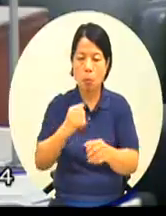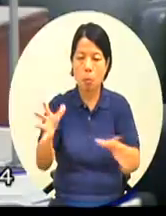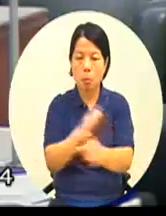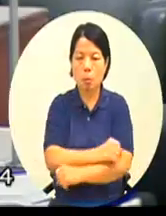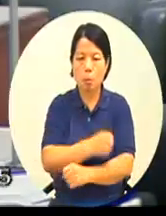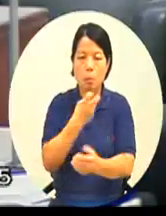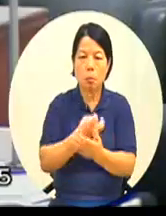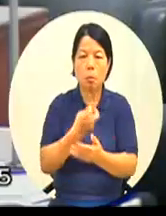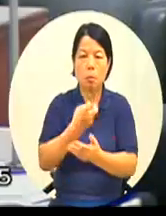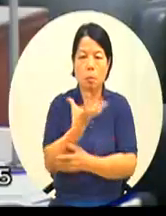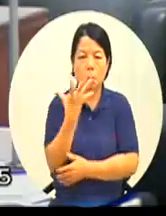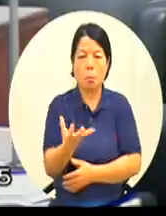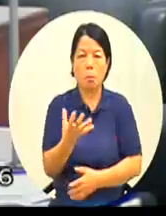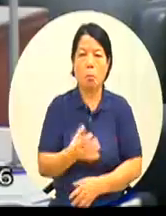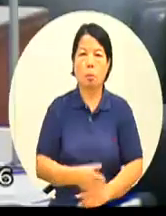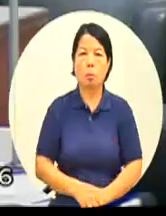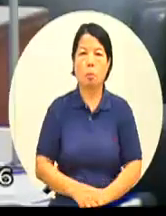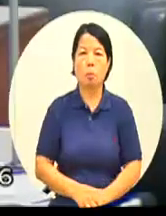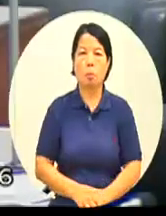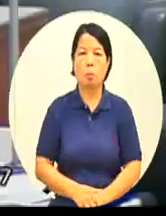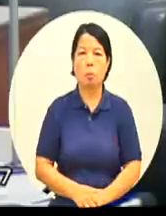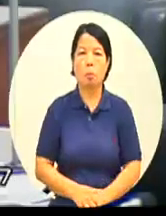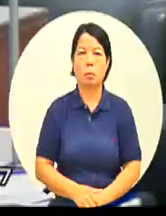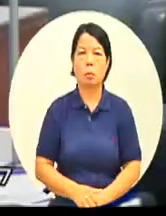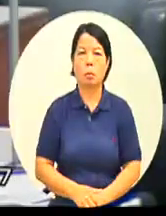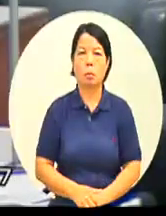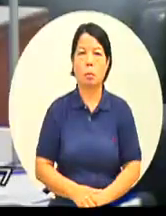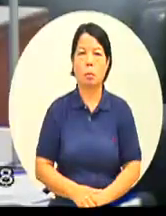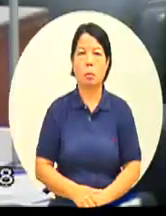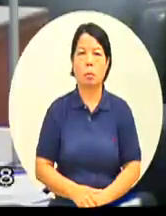重，那我们到底除